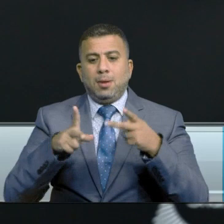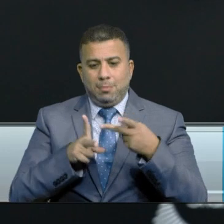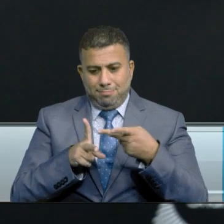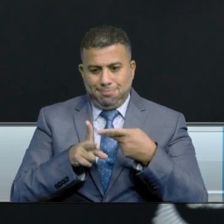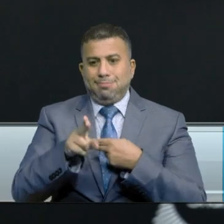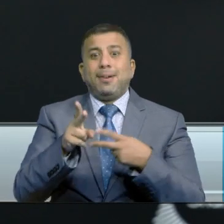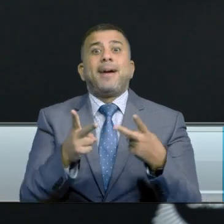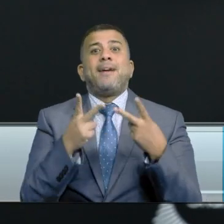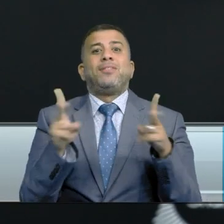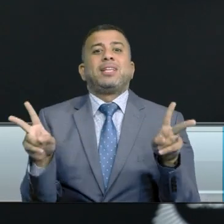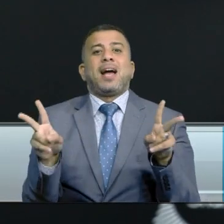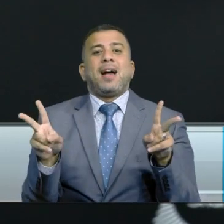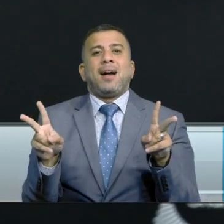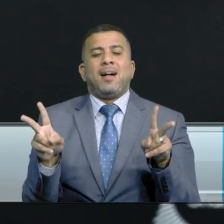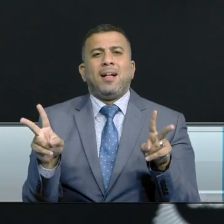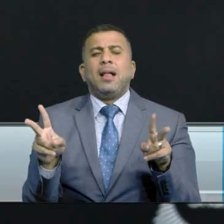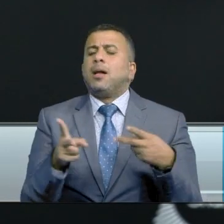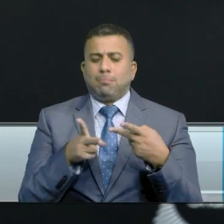هذا يعني افتتاح